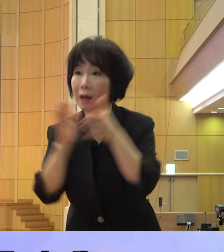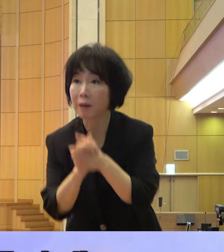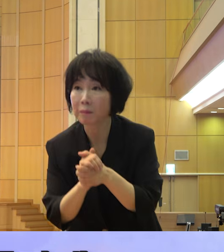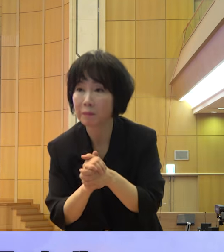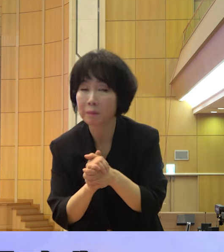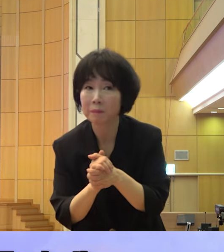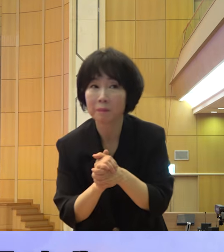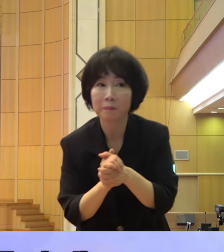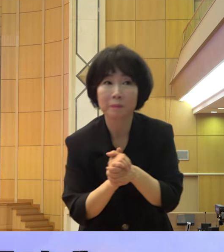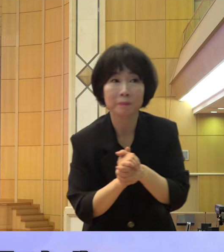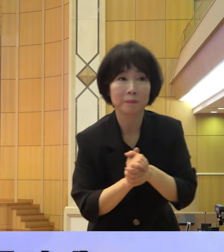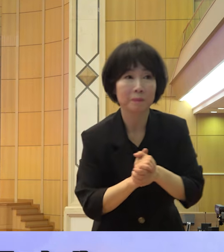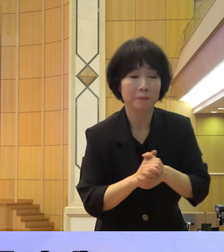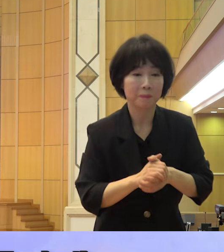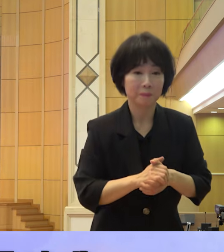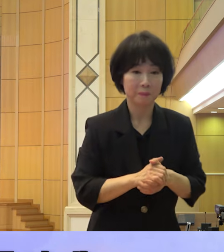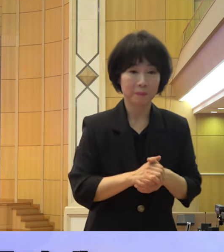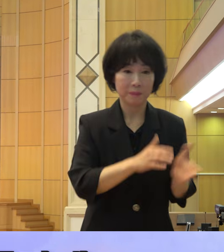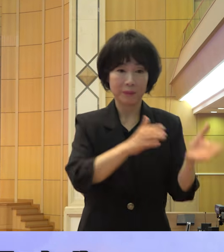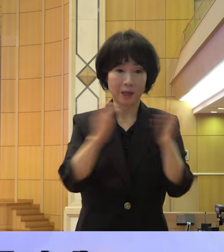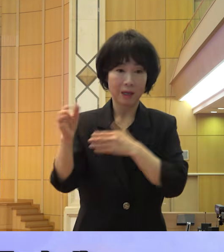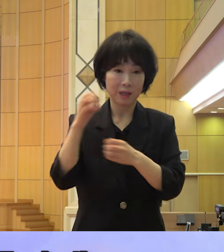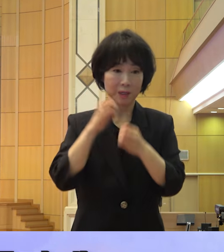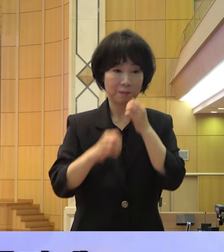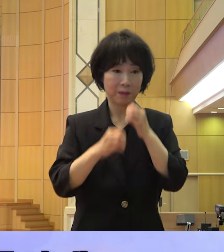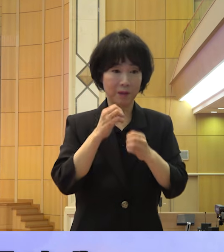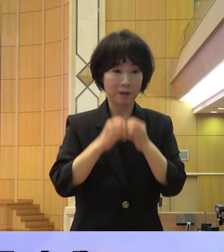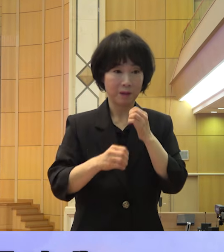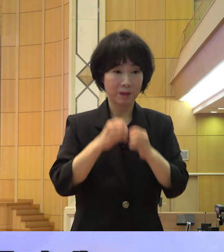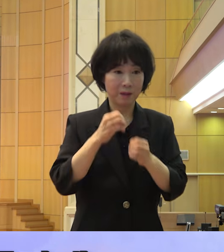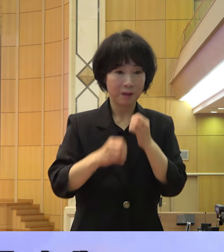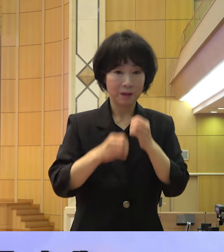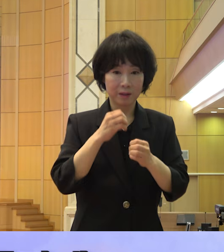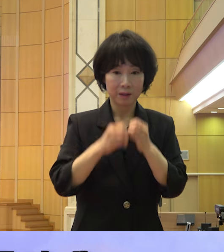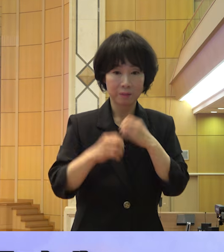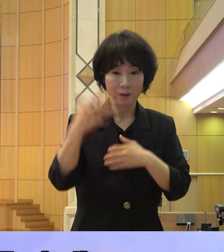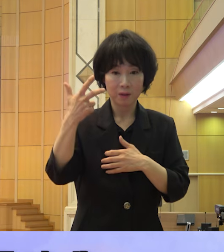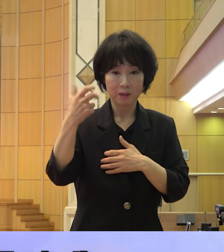아니에요. 할렐루야. 시편 73편 4절에 보면